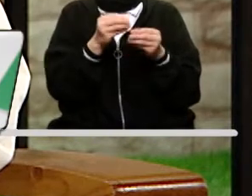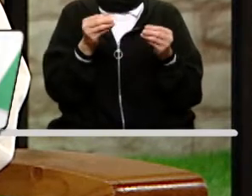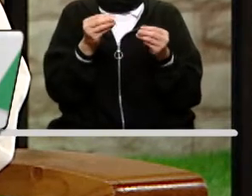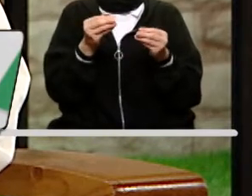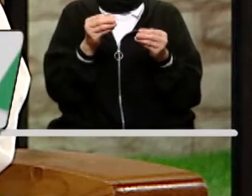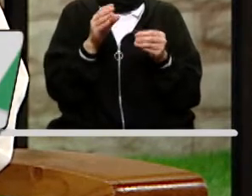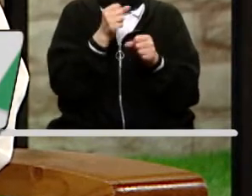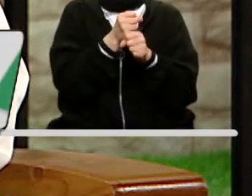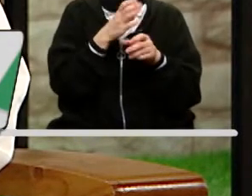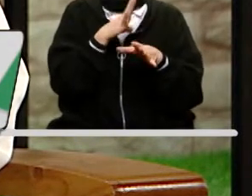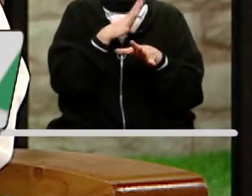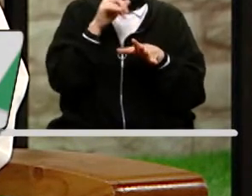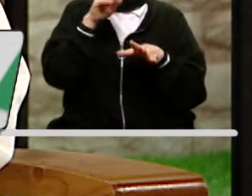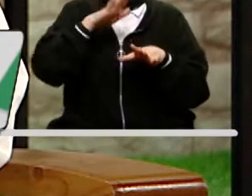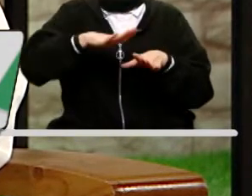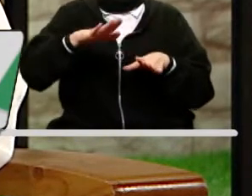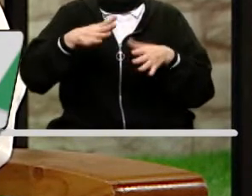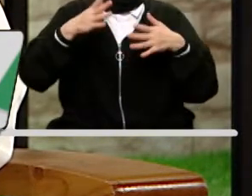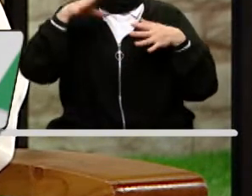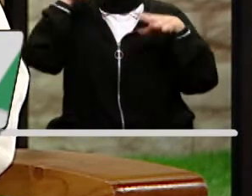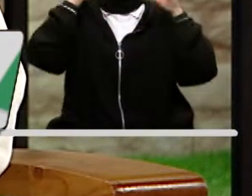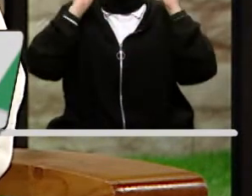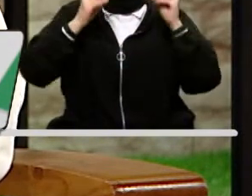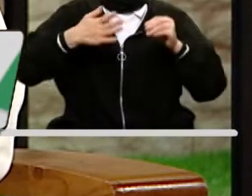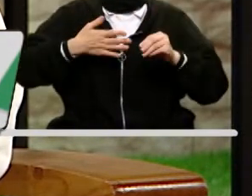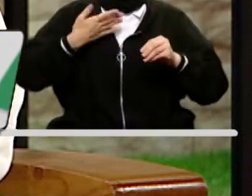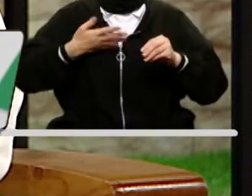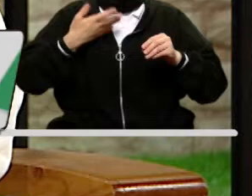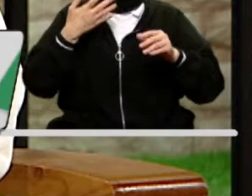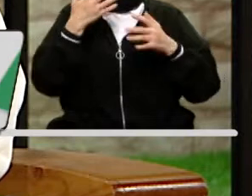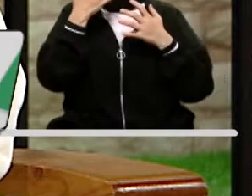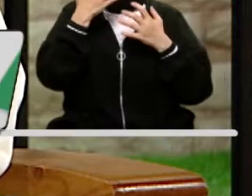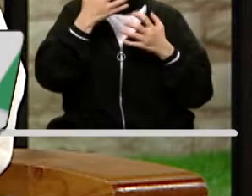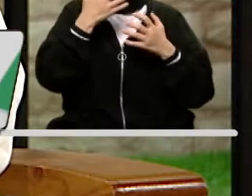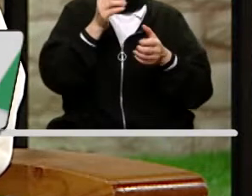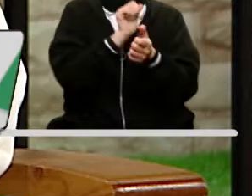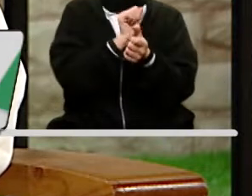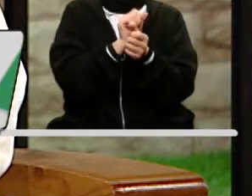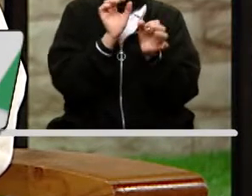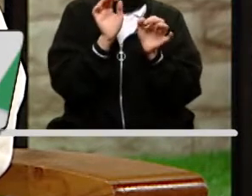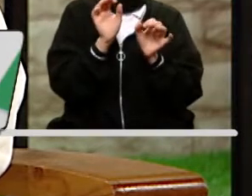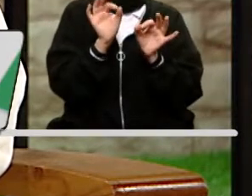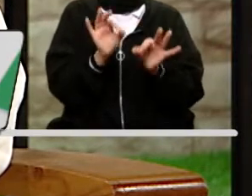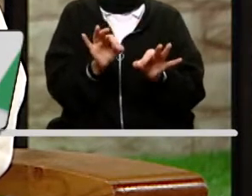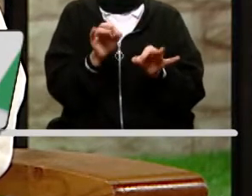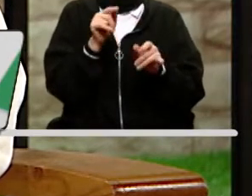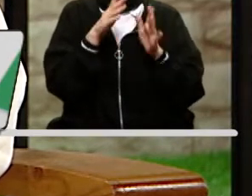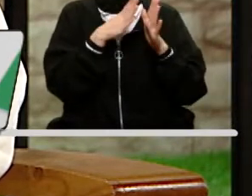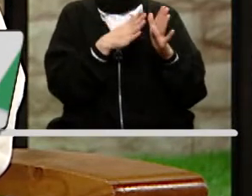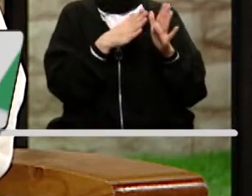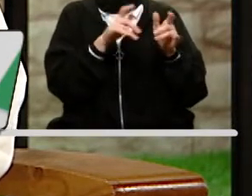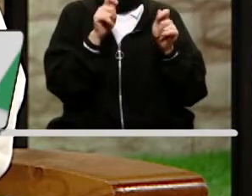Bir çocuğun öğrenmesi, merakı, ilgisi, evet, ailede başlıyor diyebilsek de bunun